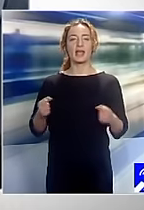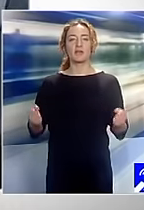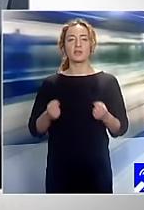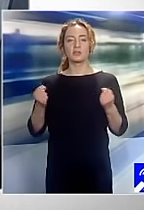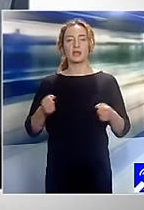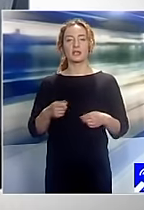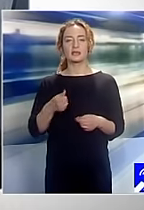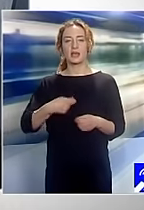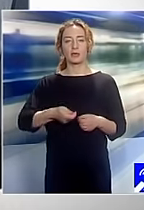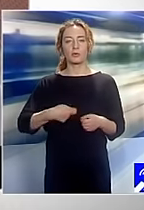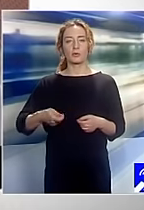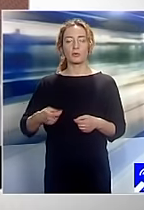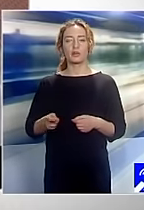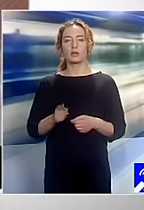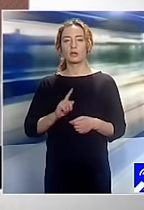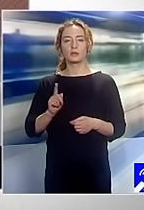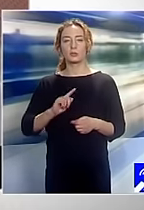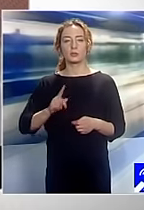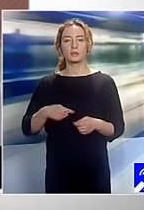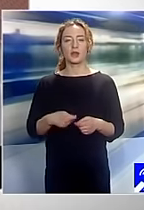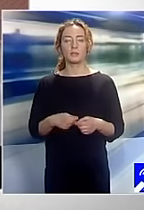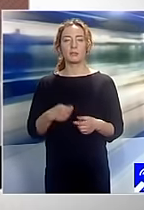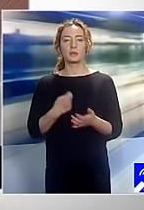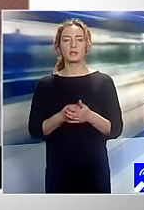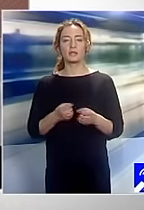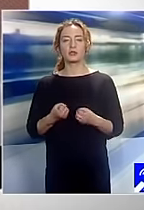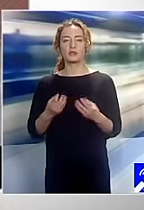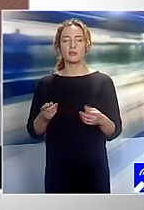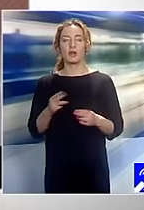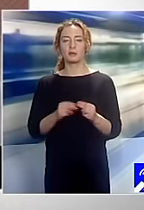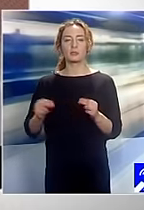plătim ceva în plus dacă nu îl încasez. Operatorii nu refuză taxa, dar susțin că trebuie investit în infrastructură. Sunt județe în care